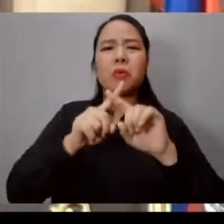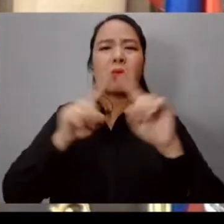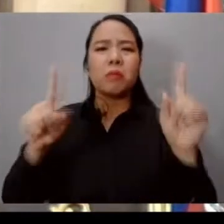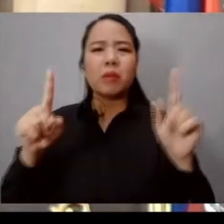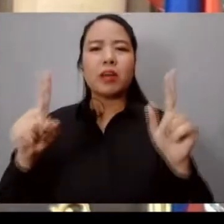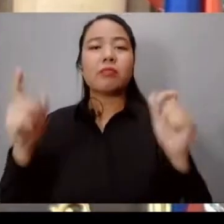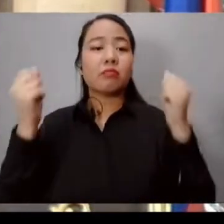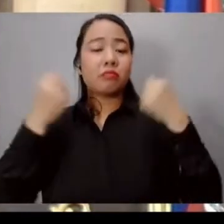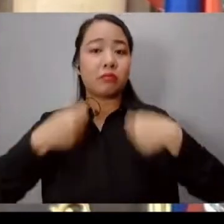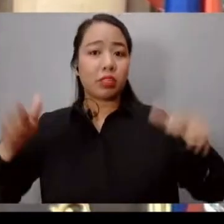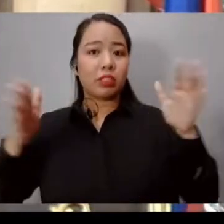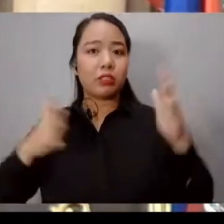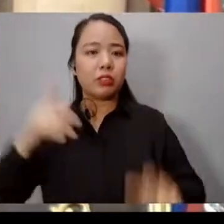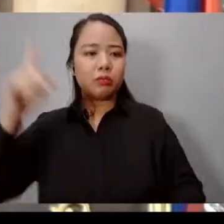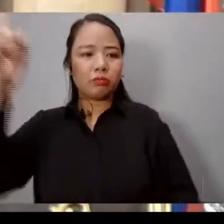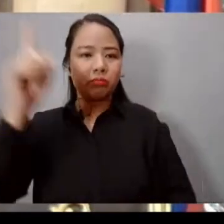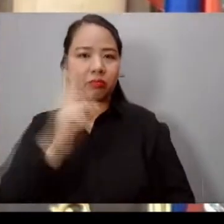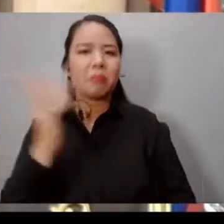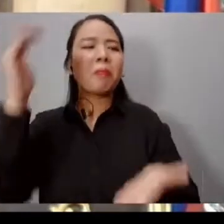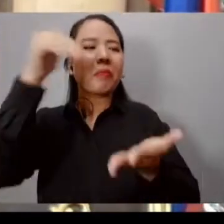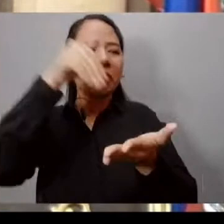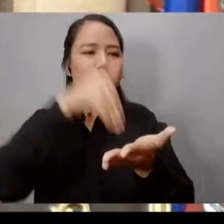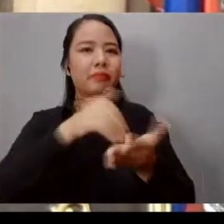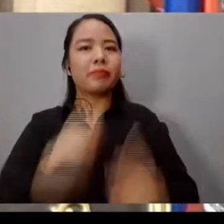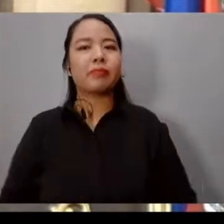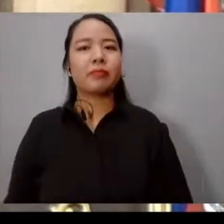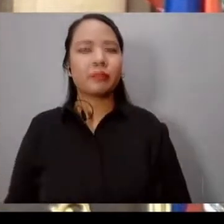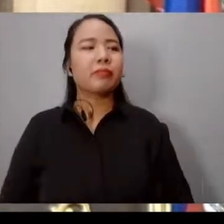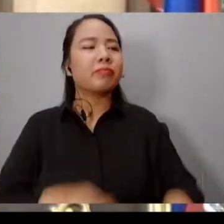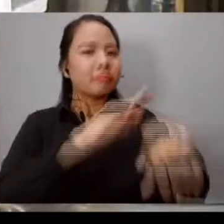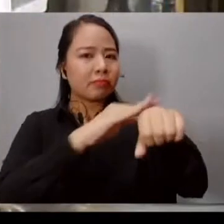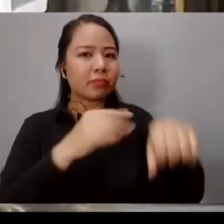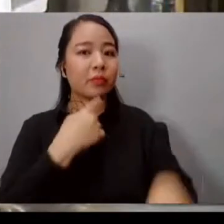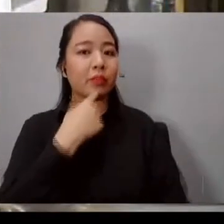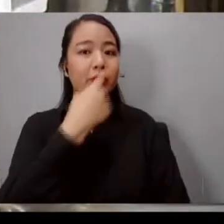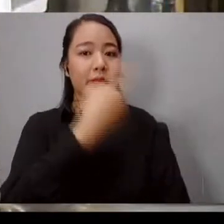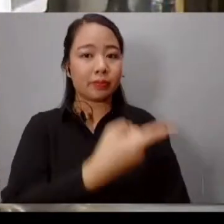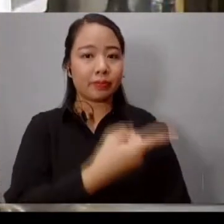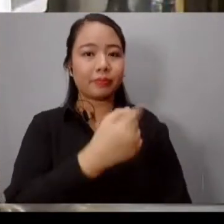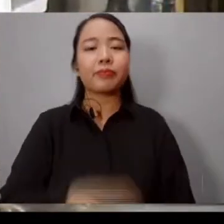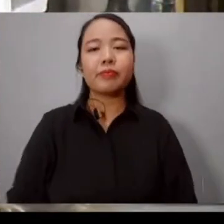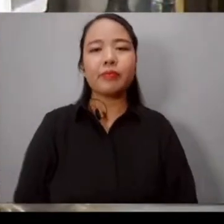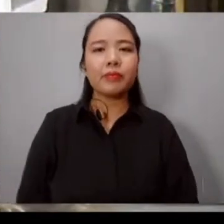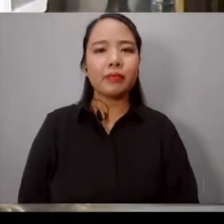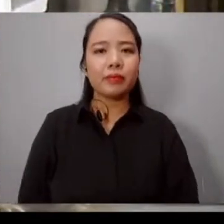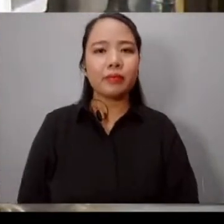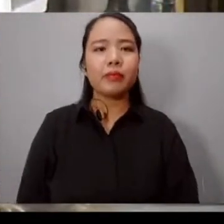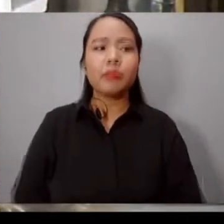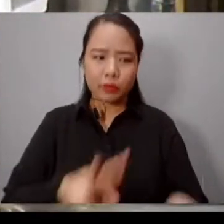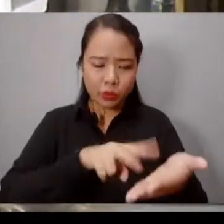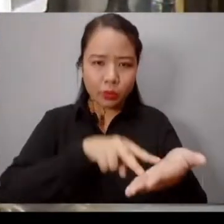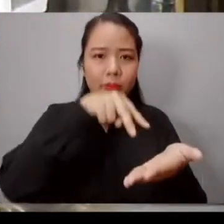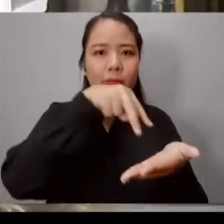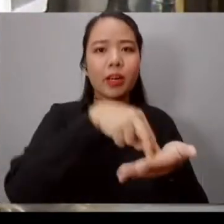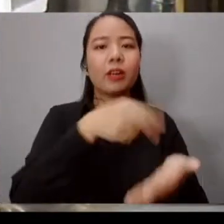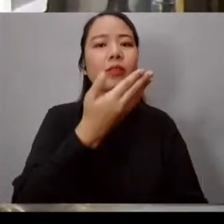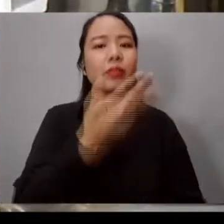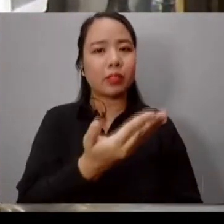Panginoon. Kinilabit siya uli at sinabi, "Bumangon ka at kumain.